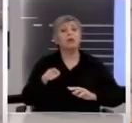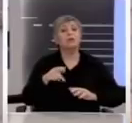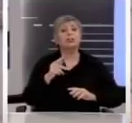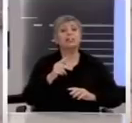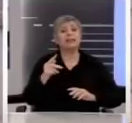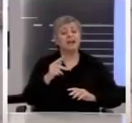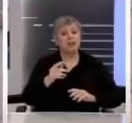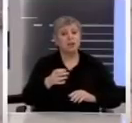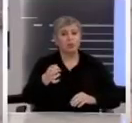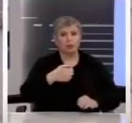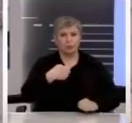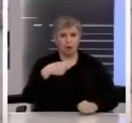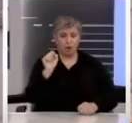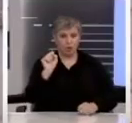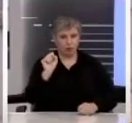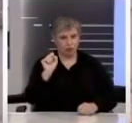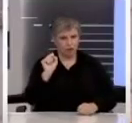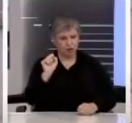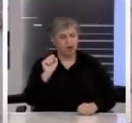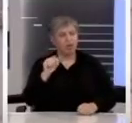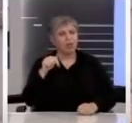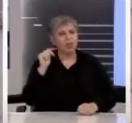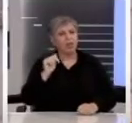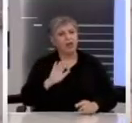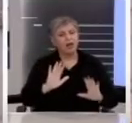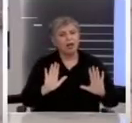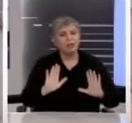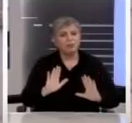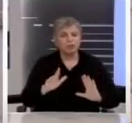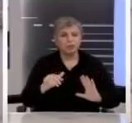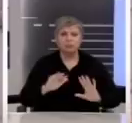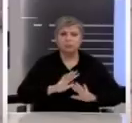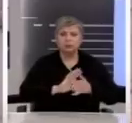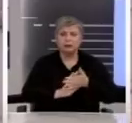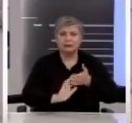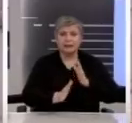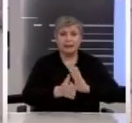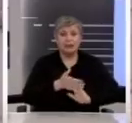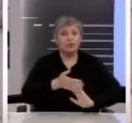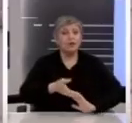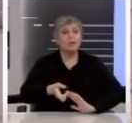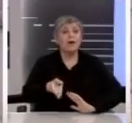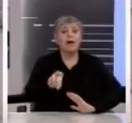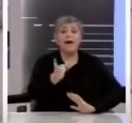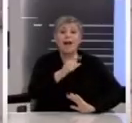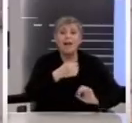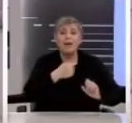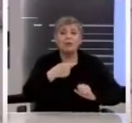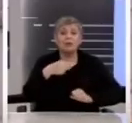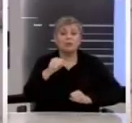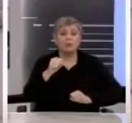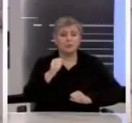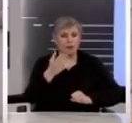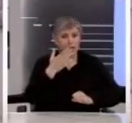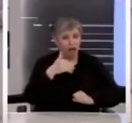Δέχομαι απολύτως πως με αντίρρηση του κυρίου Κεγκέρογλου και από καμία άλλη πλευρά κατατεθεί σε αντίρρηση στα εκτενή